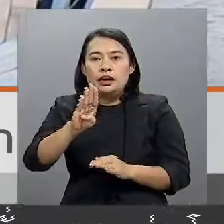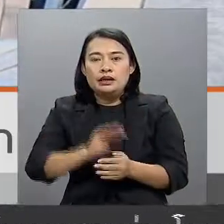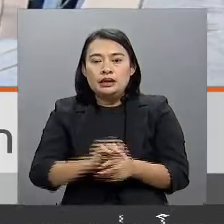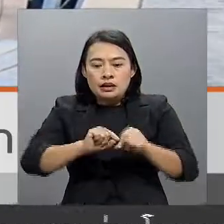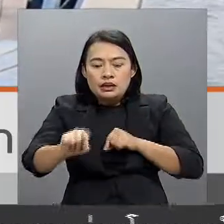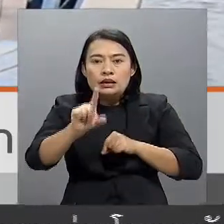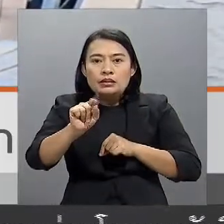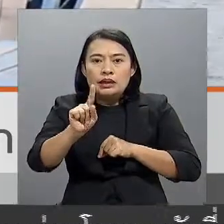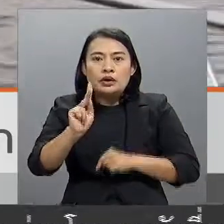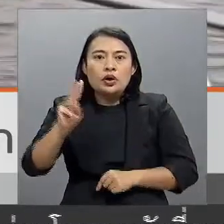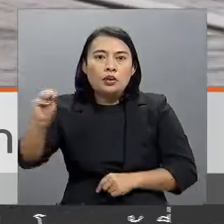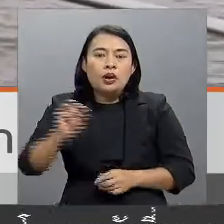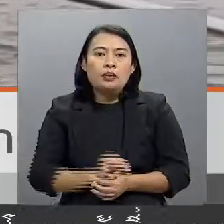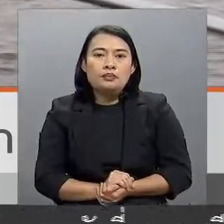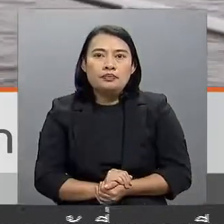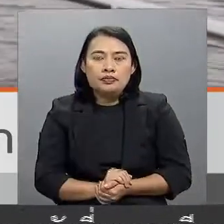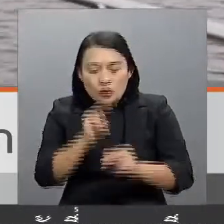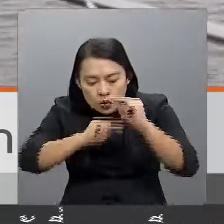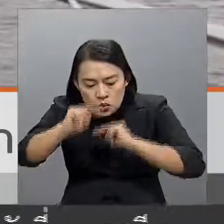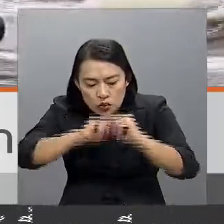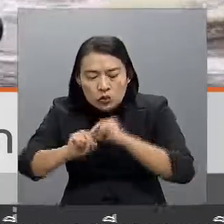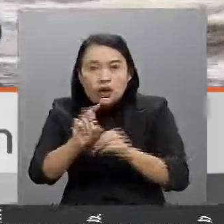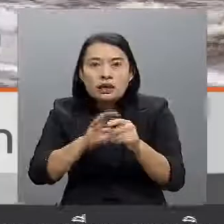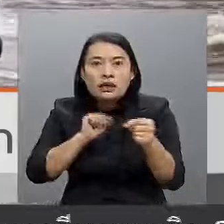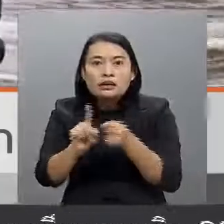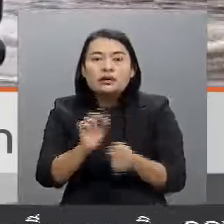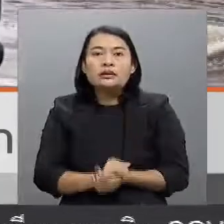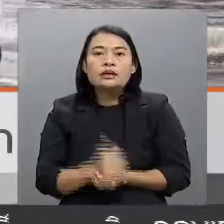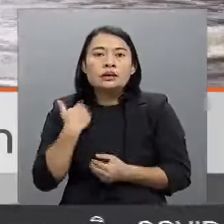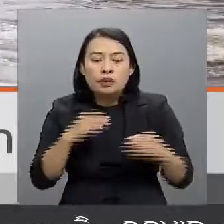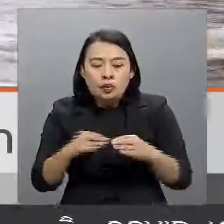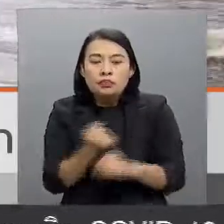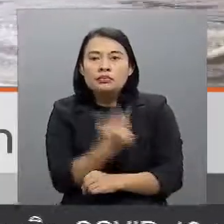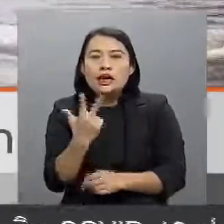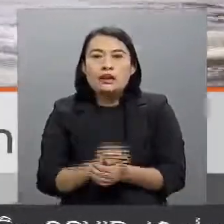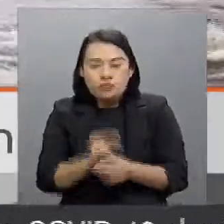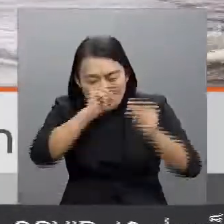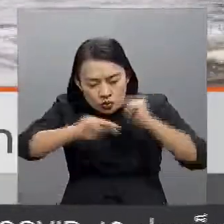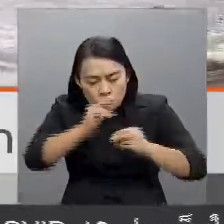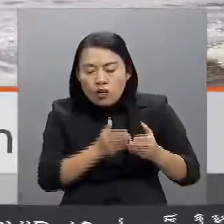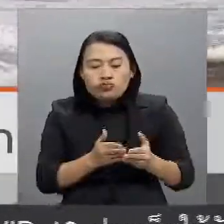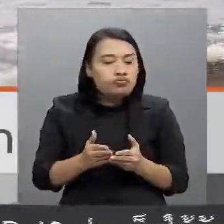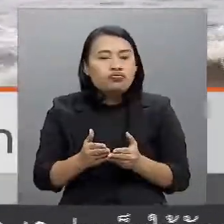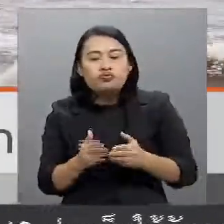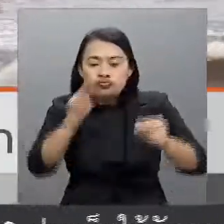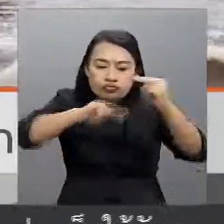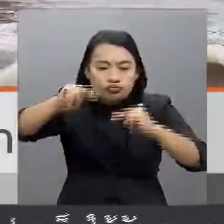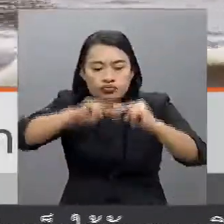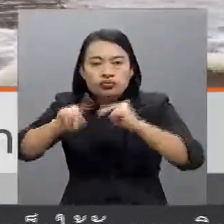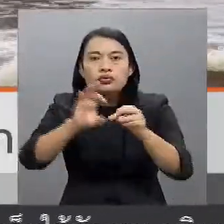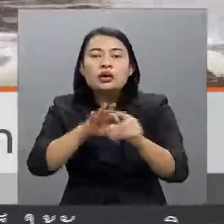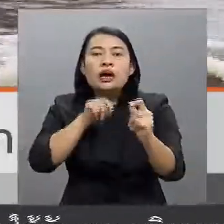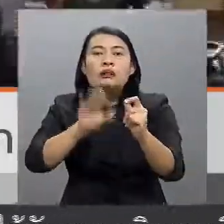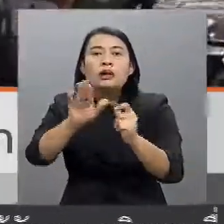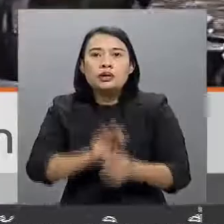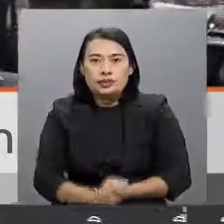ได้จัดกำลังดูแลพื้นที่ทางน้ำ 3ชุดปฏิบัติการลาดตระเวนทางน้ำตลอดแนวชายแดนอำเภอตากใบเพื่อสกัด